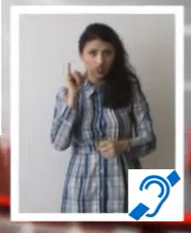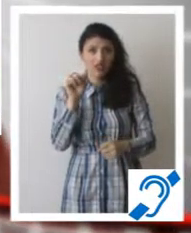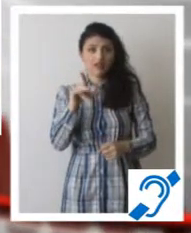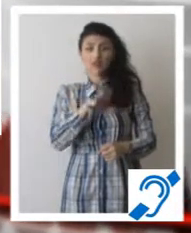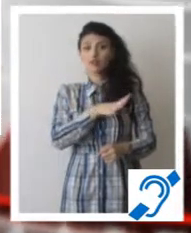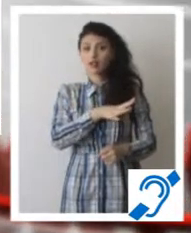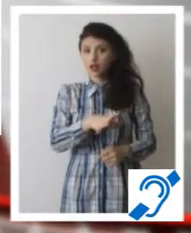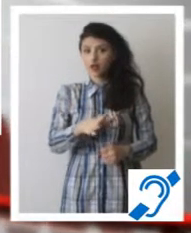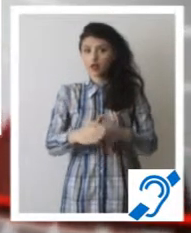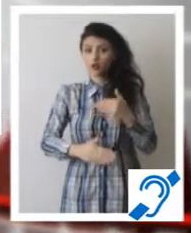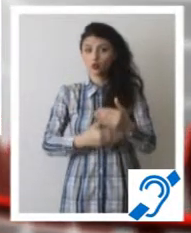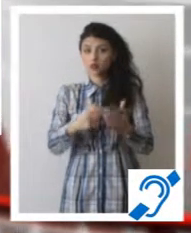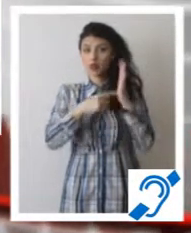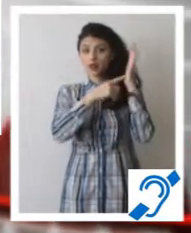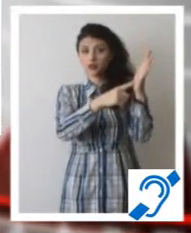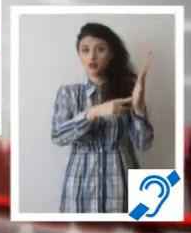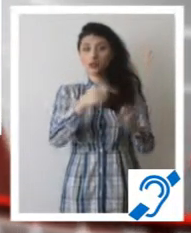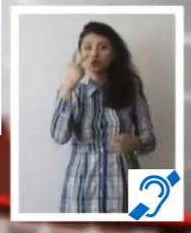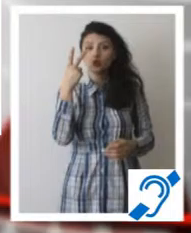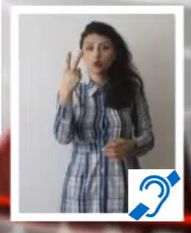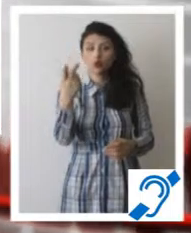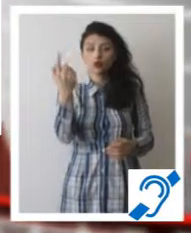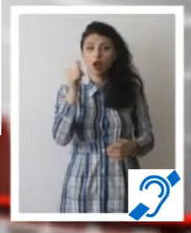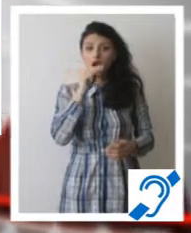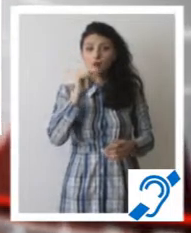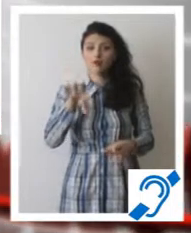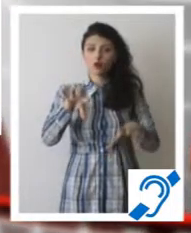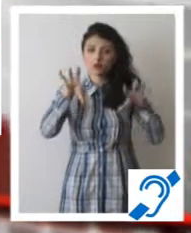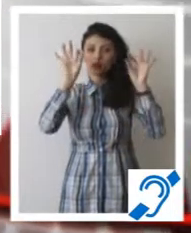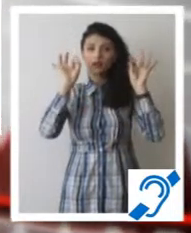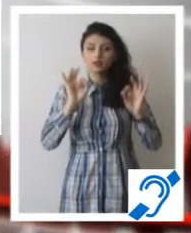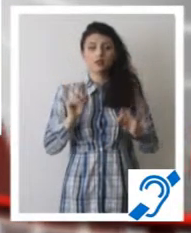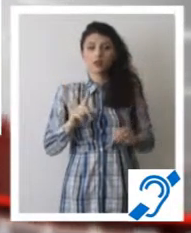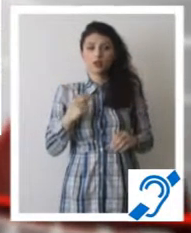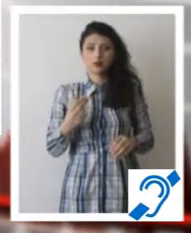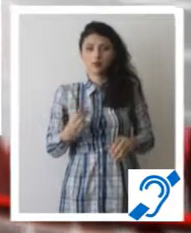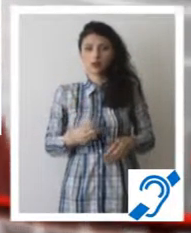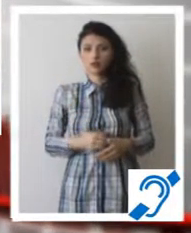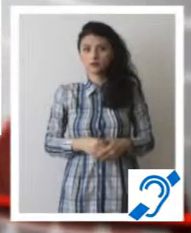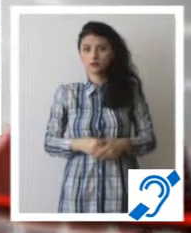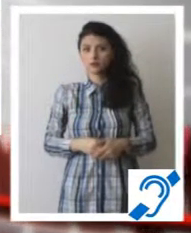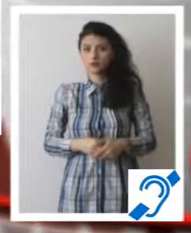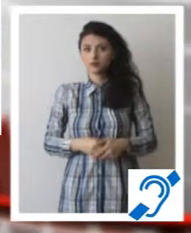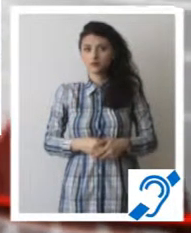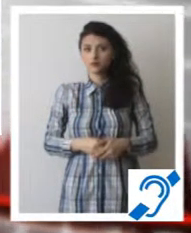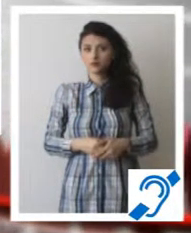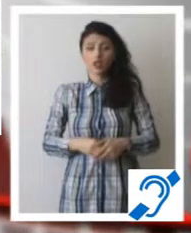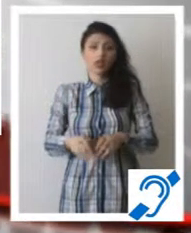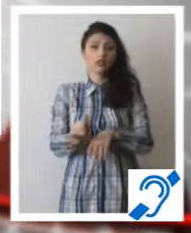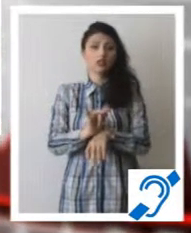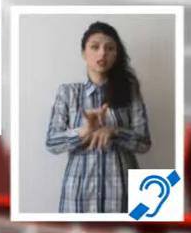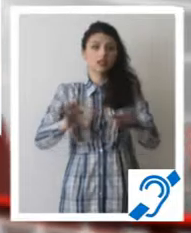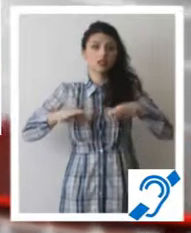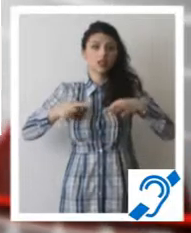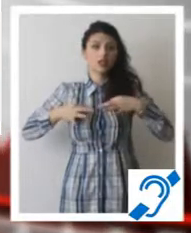infecții grave. În urma rezultatelor, două surse de apă au fost găsite nepotabile. Direcția de Sănătate